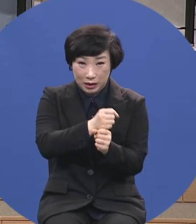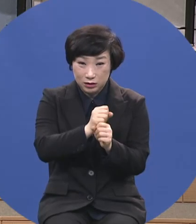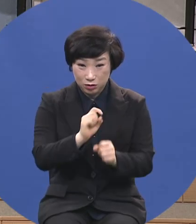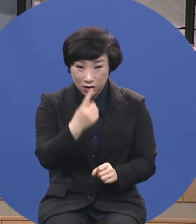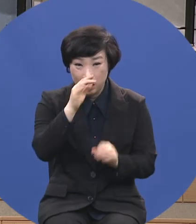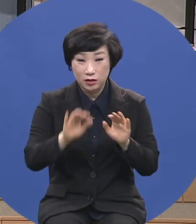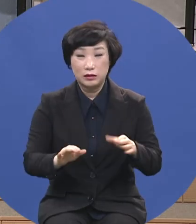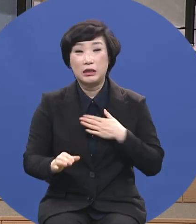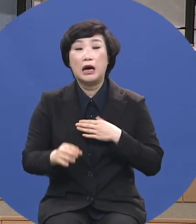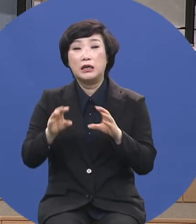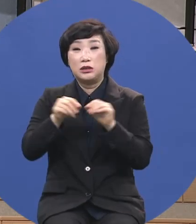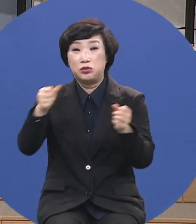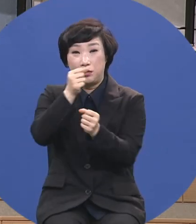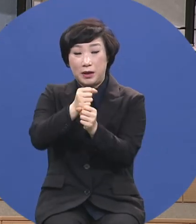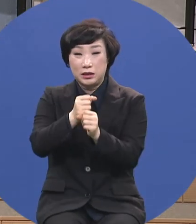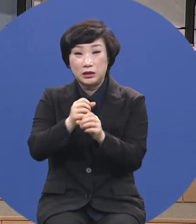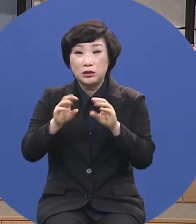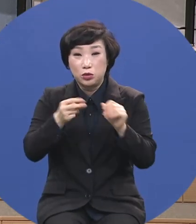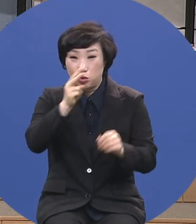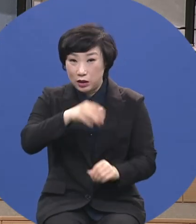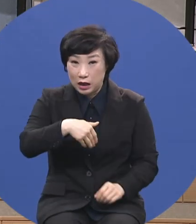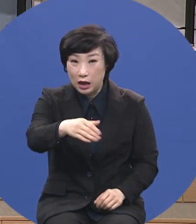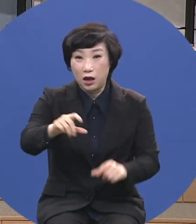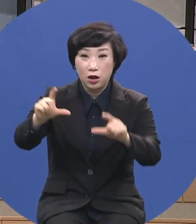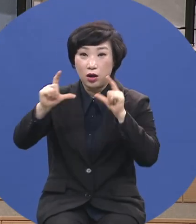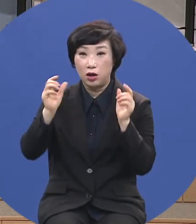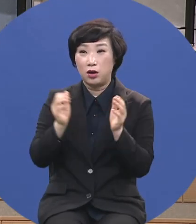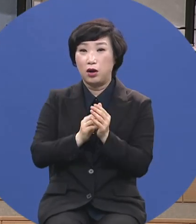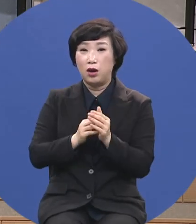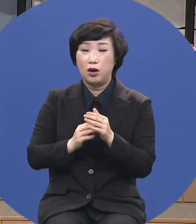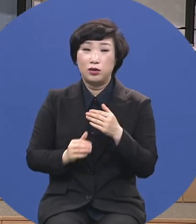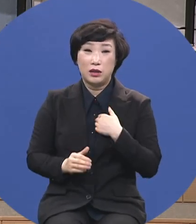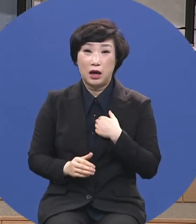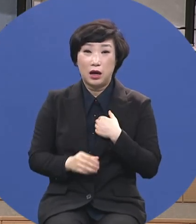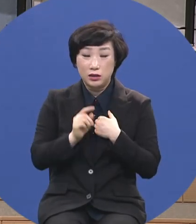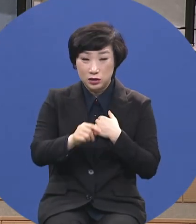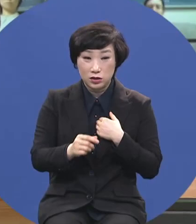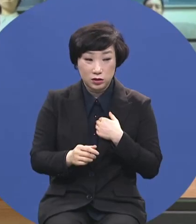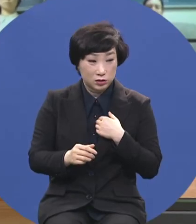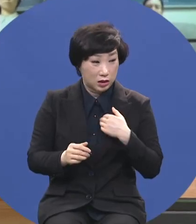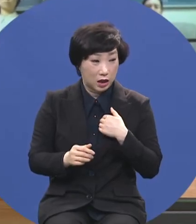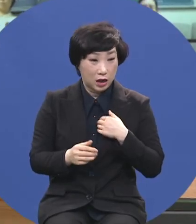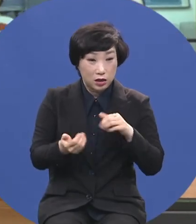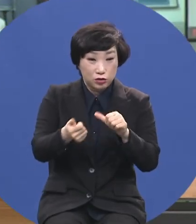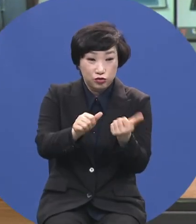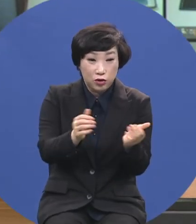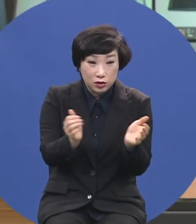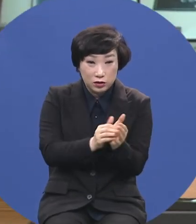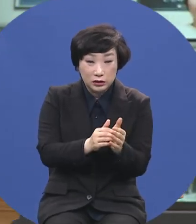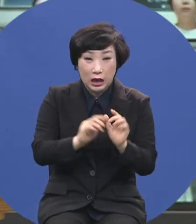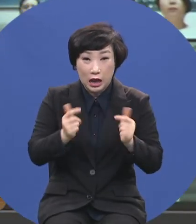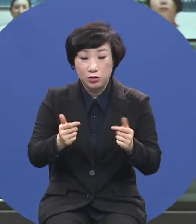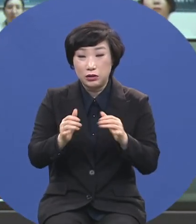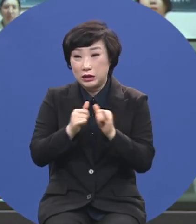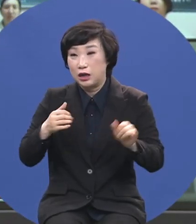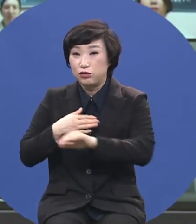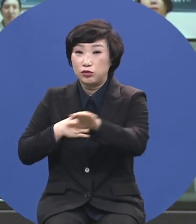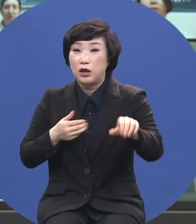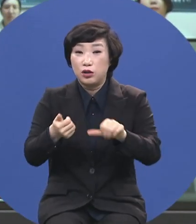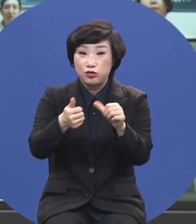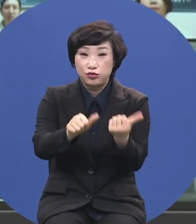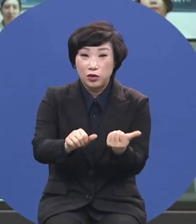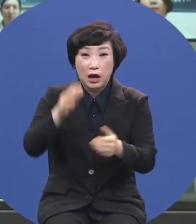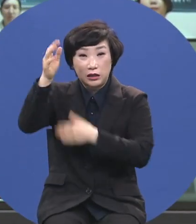너는 흙이니 흙으로 돌아갈지니라. 이것으로 끝나는 것이 아니라 인간이 한 번 죽는